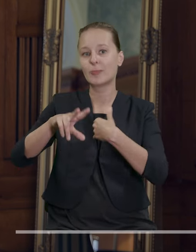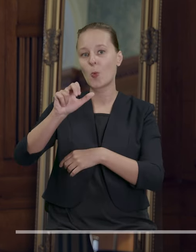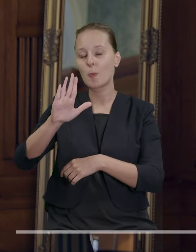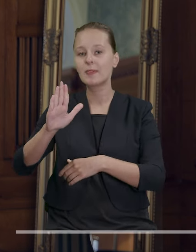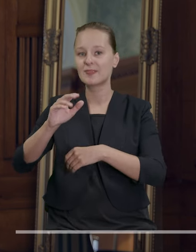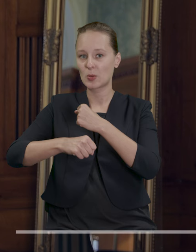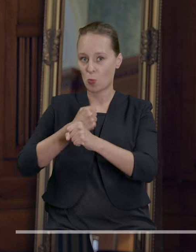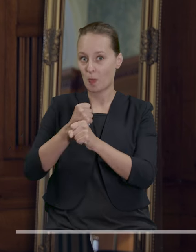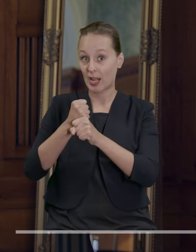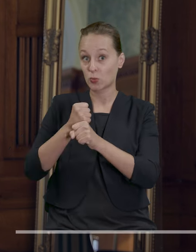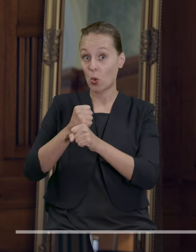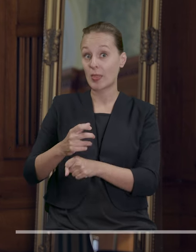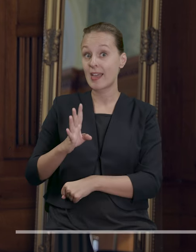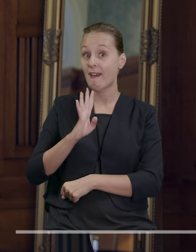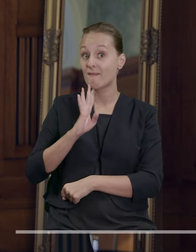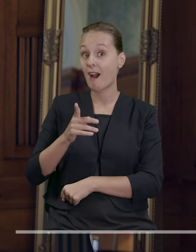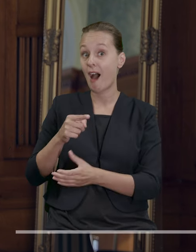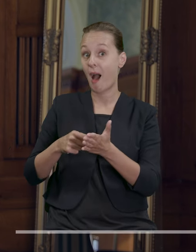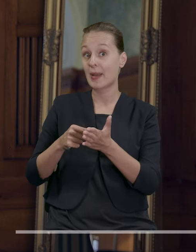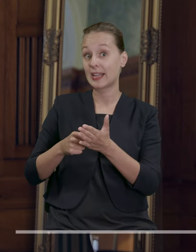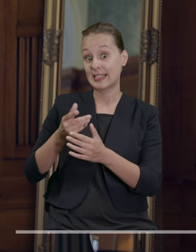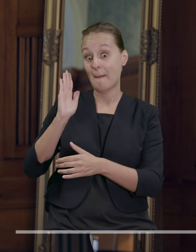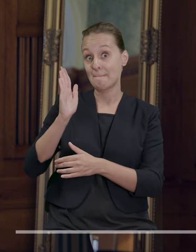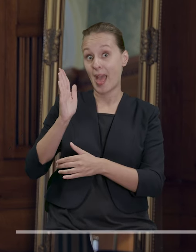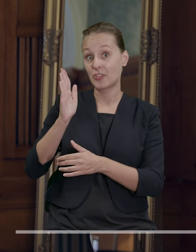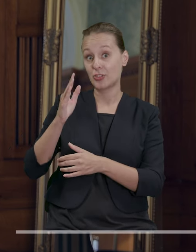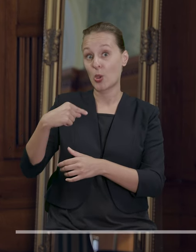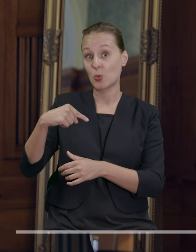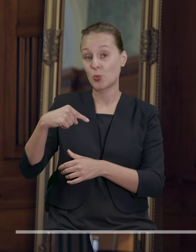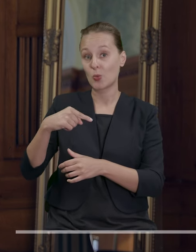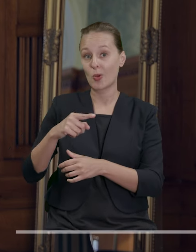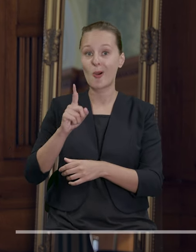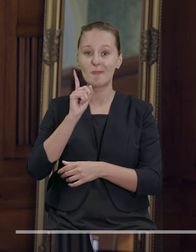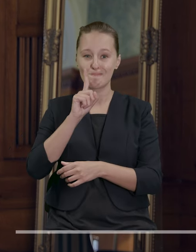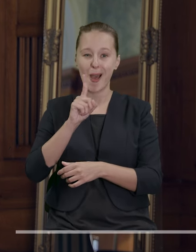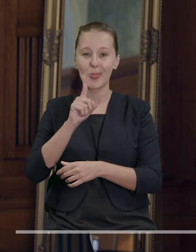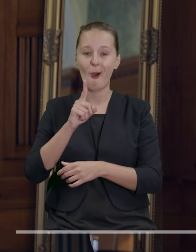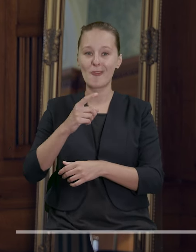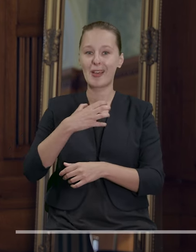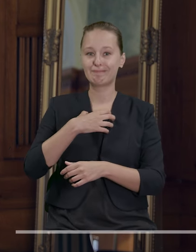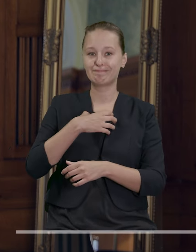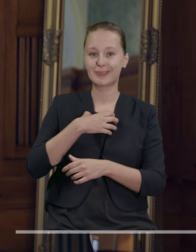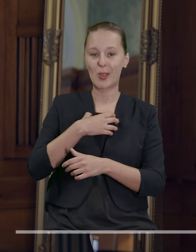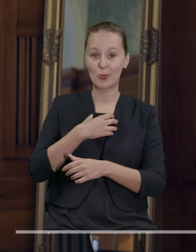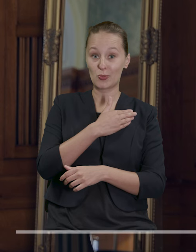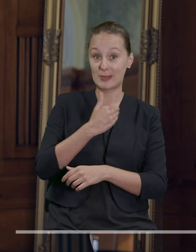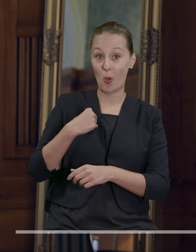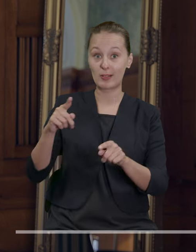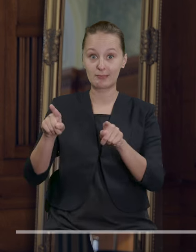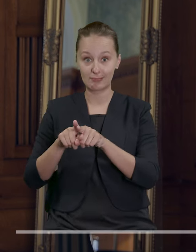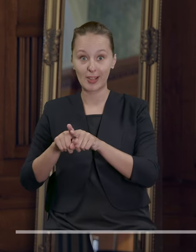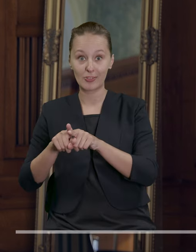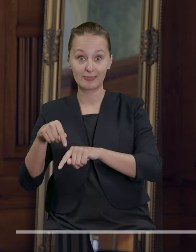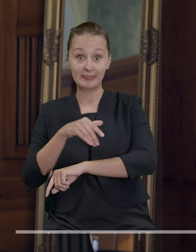z nami w Stanach Zjednoczonych jest, będzie w tej chwili panowie prorektorzy są